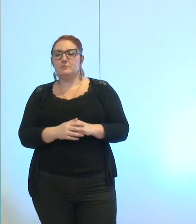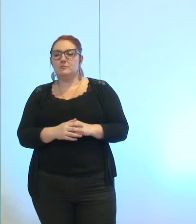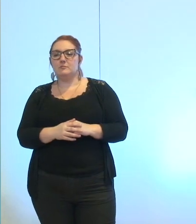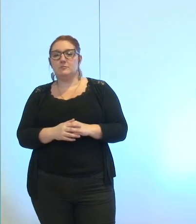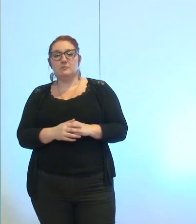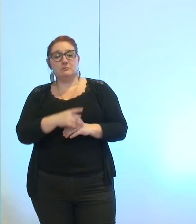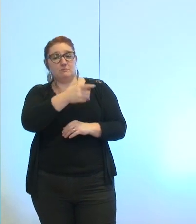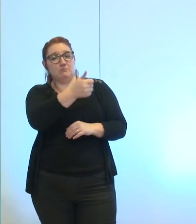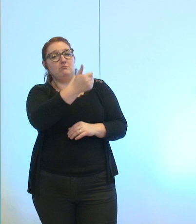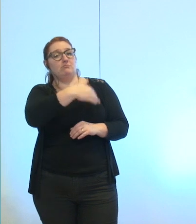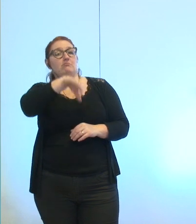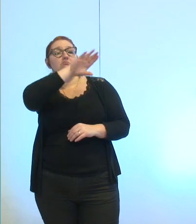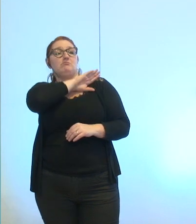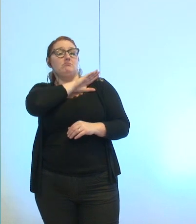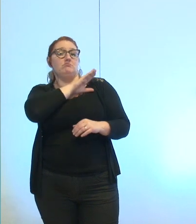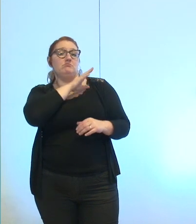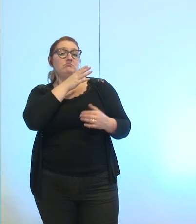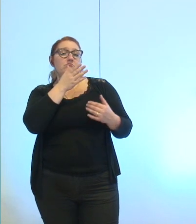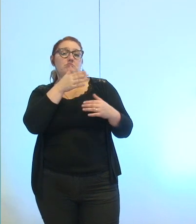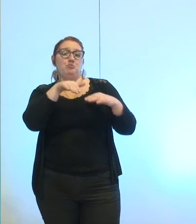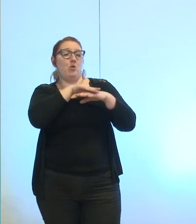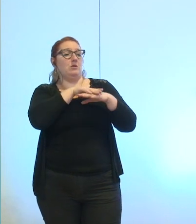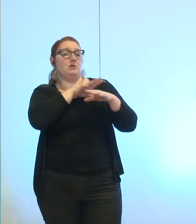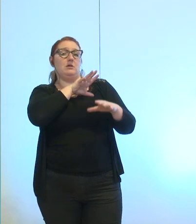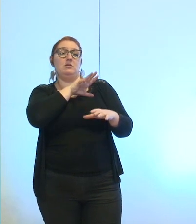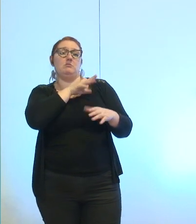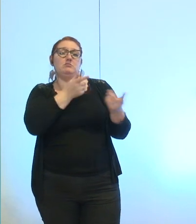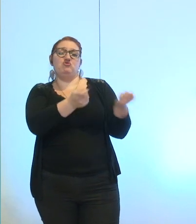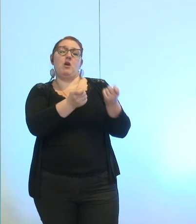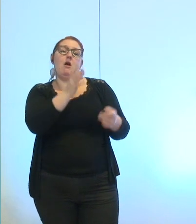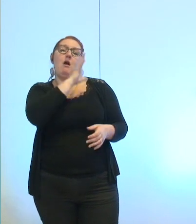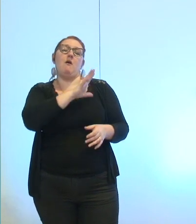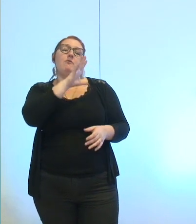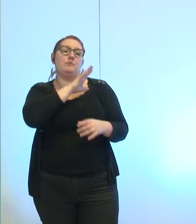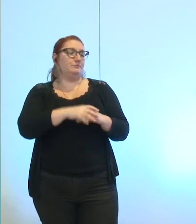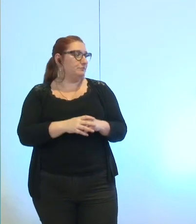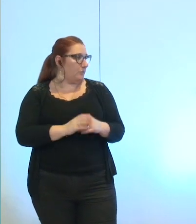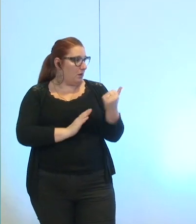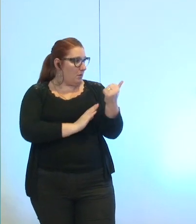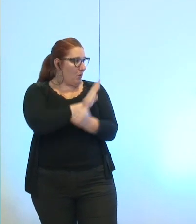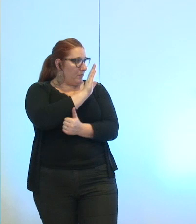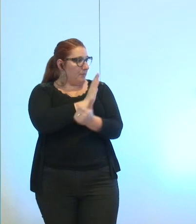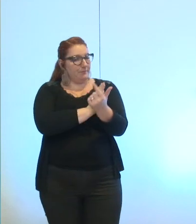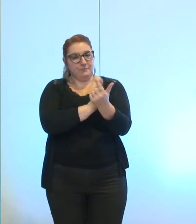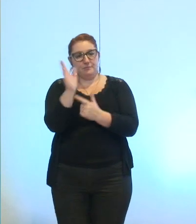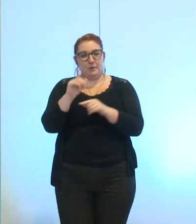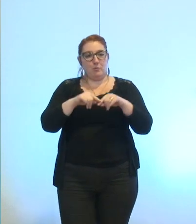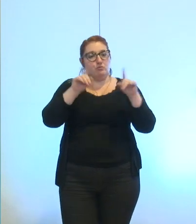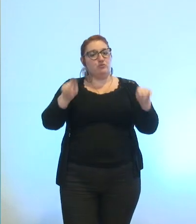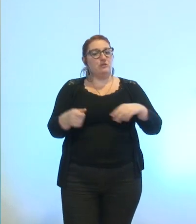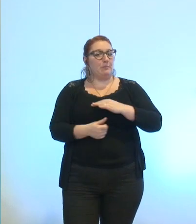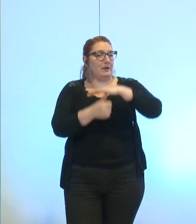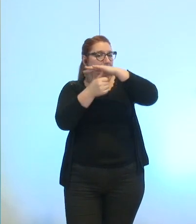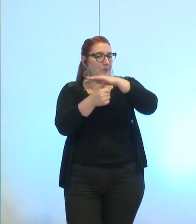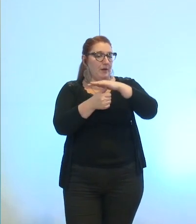vous étiez en responsabilité prier élément deè élément sur la question des budgets principal et du budget net